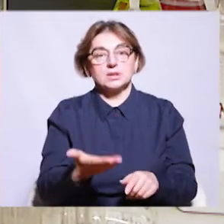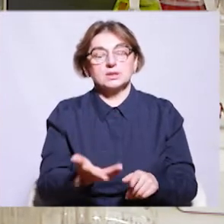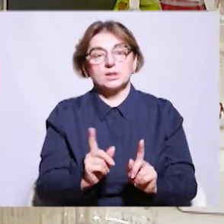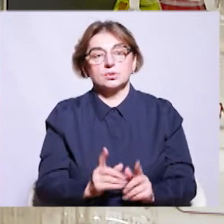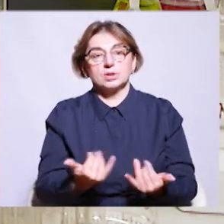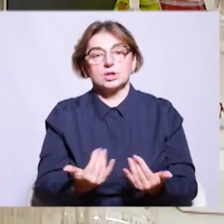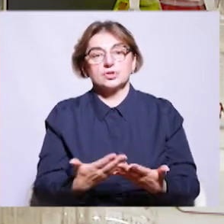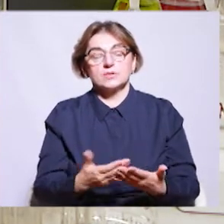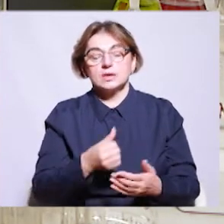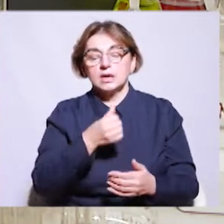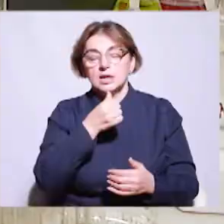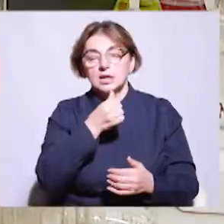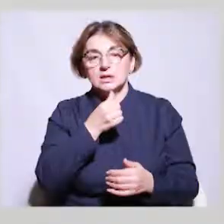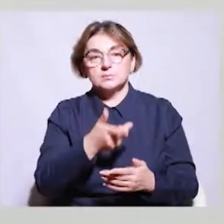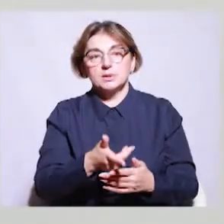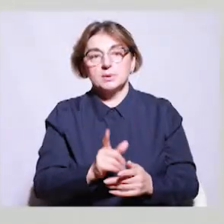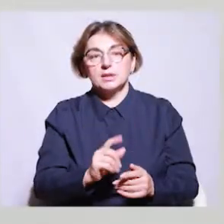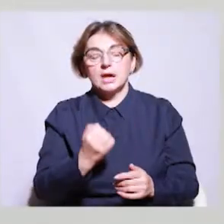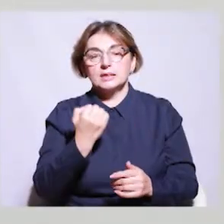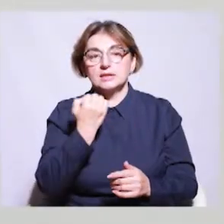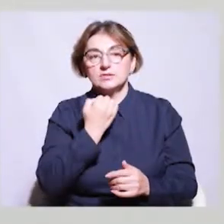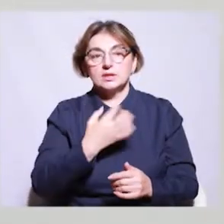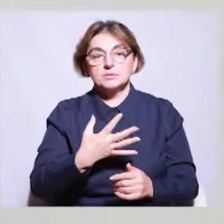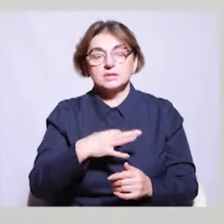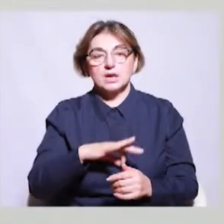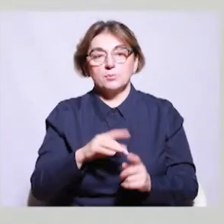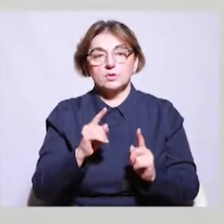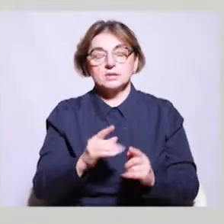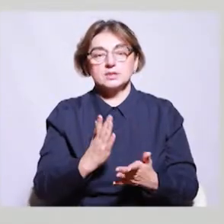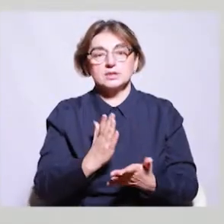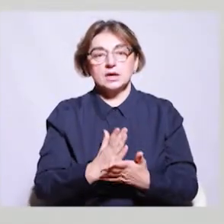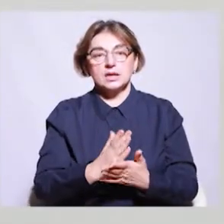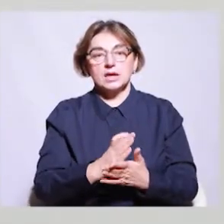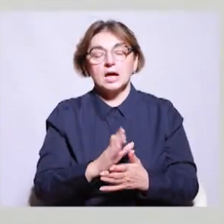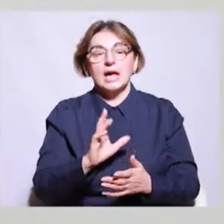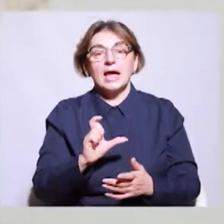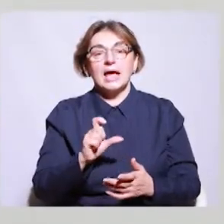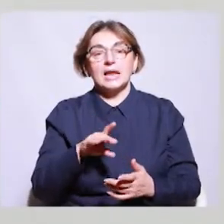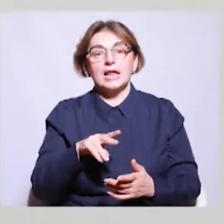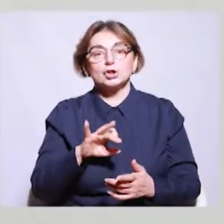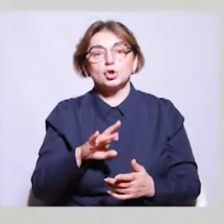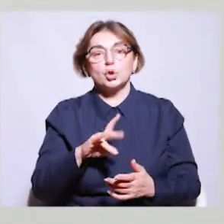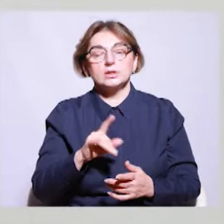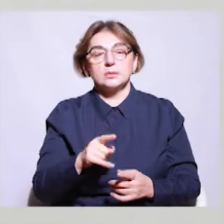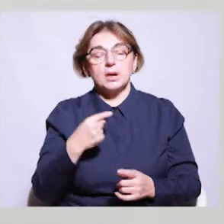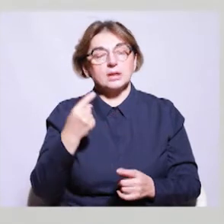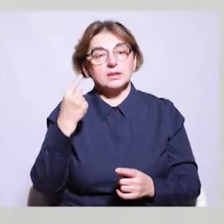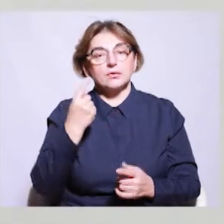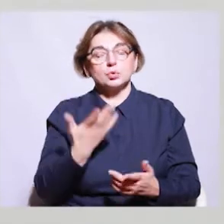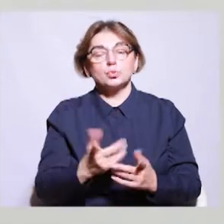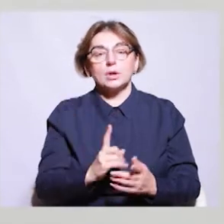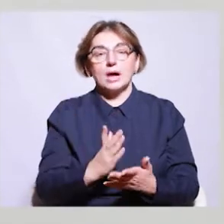ჩვენ ექსპერიმენტებში რა ნივთიერებებსაც გამოვიყენებთ, ისინი არიან ელექტროლიტები და აქვე გაგახსენებთ, თუ